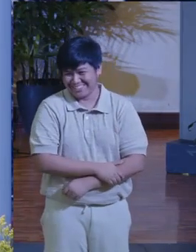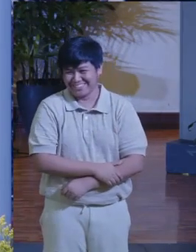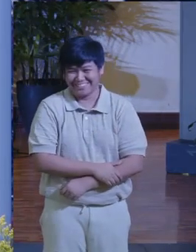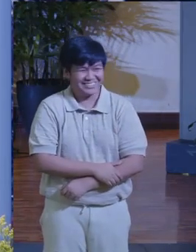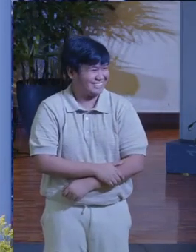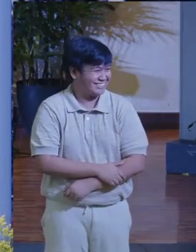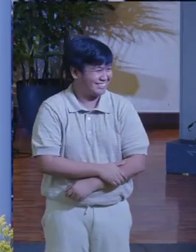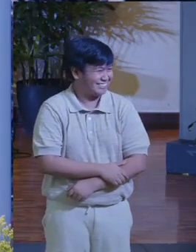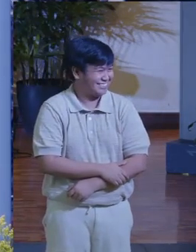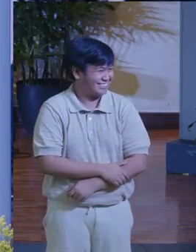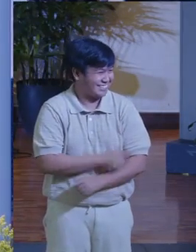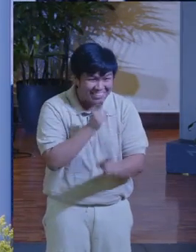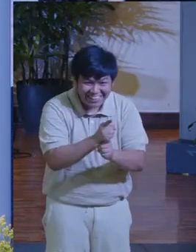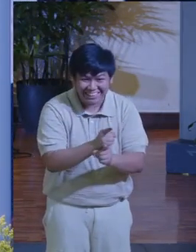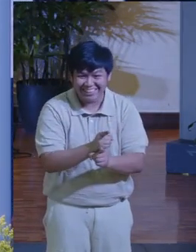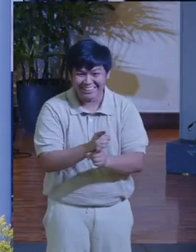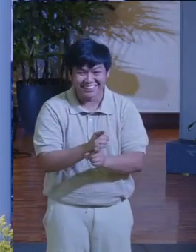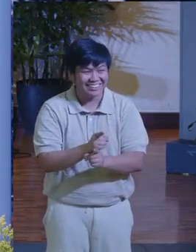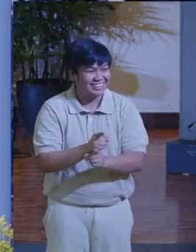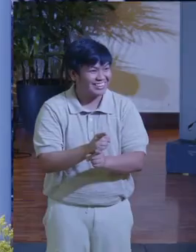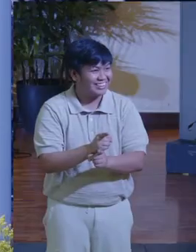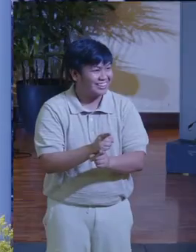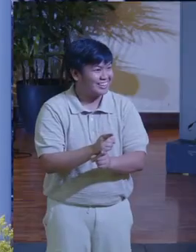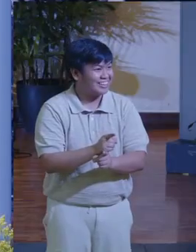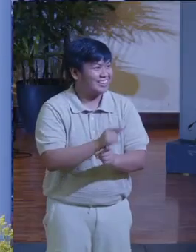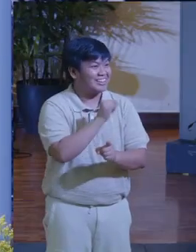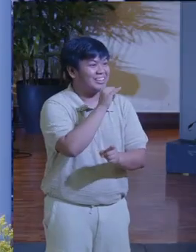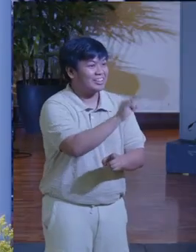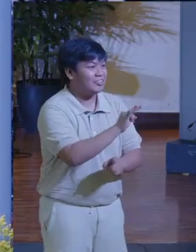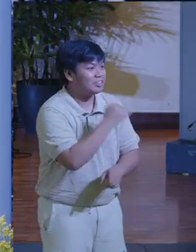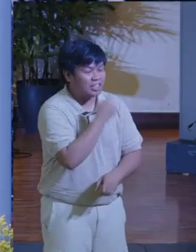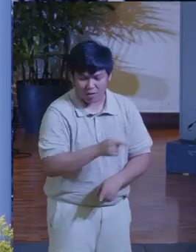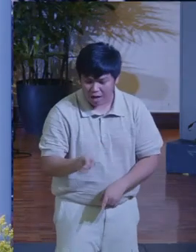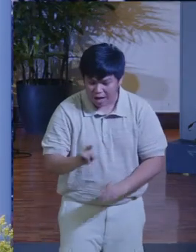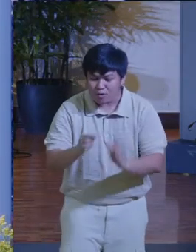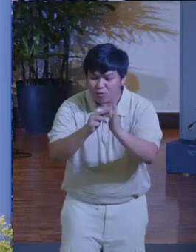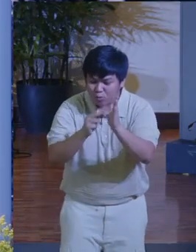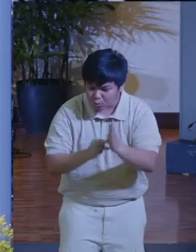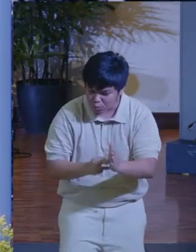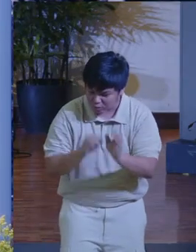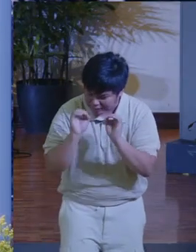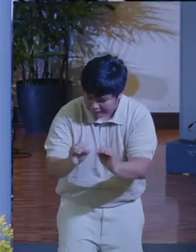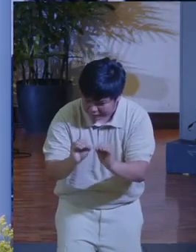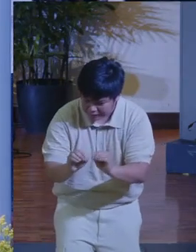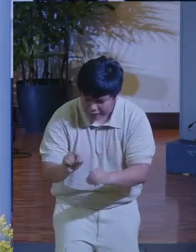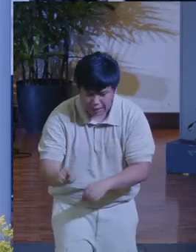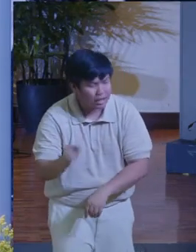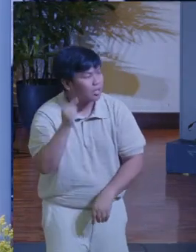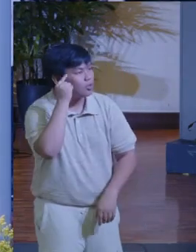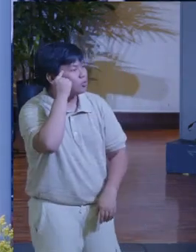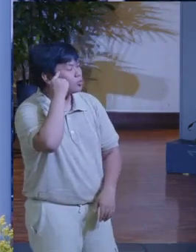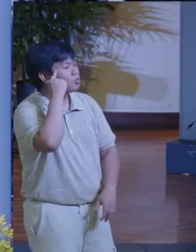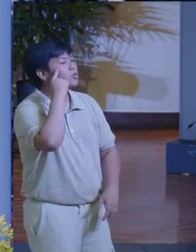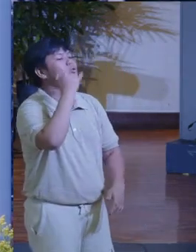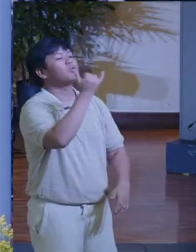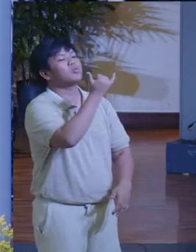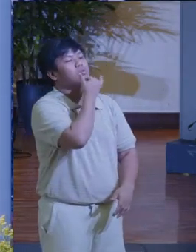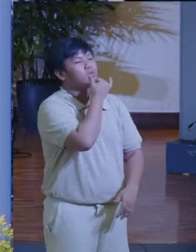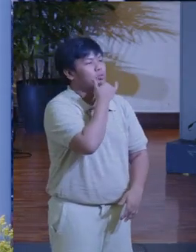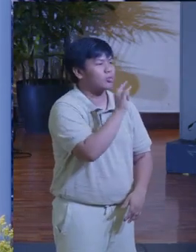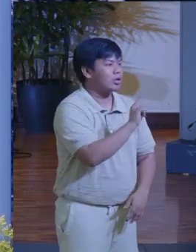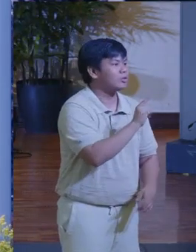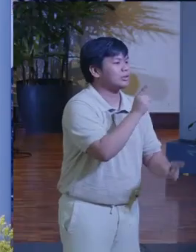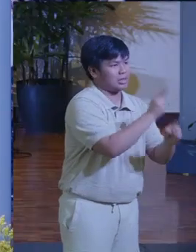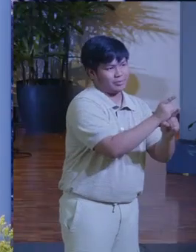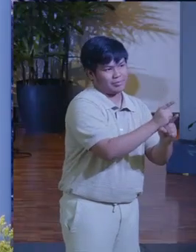No? Sapagkat, pag sinabi mo sa kanya kung ano yung rule, alam na niya na kasalanan yun. Ganun po ang purpose